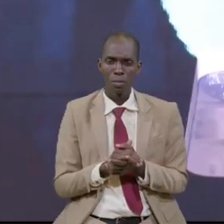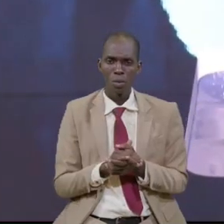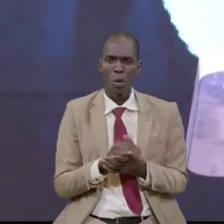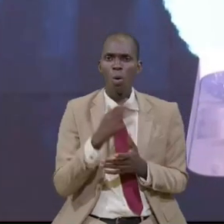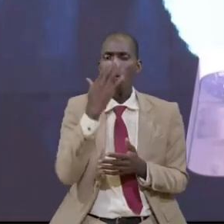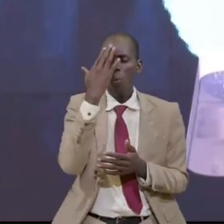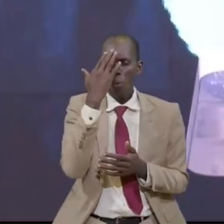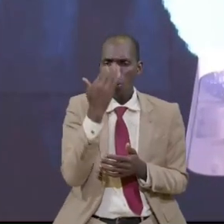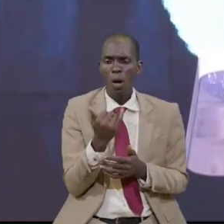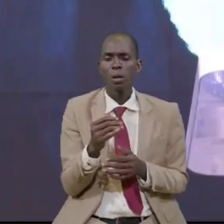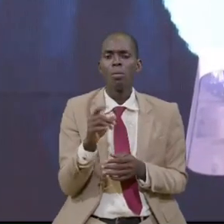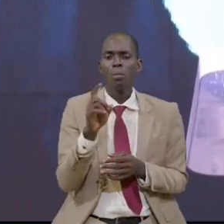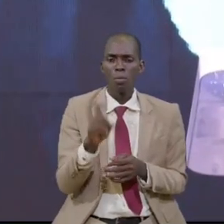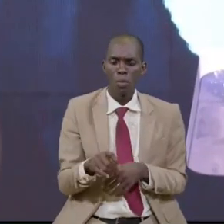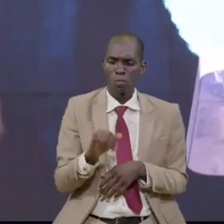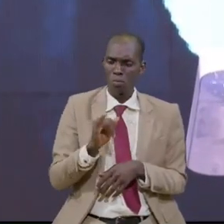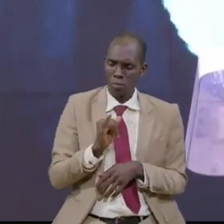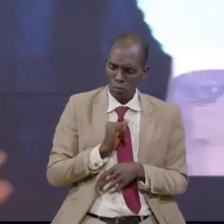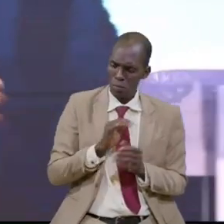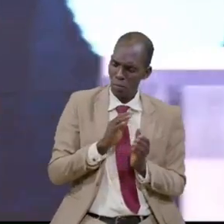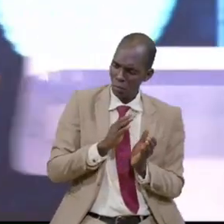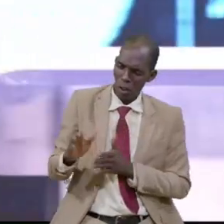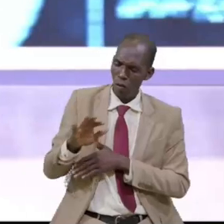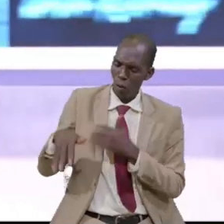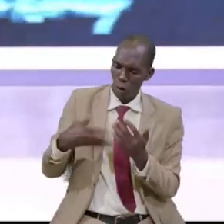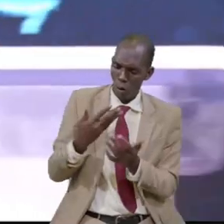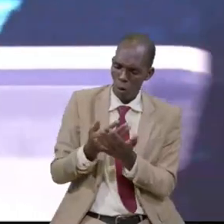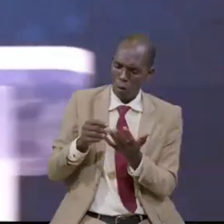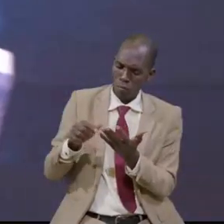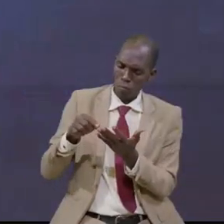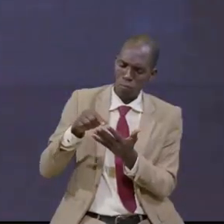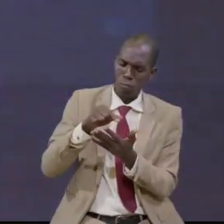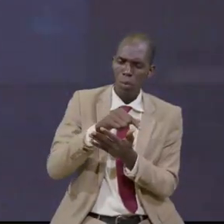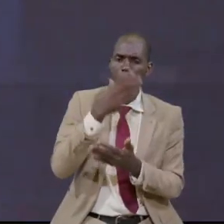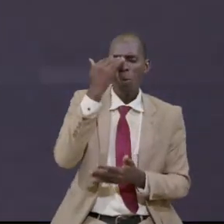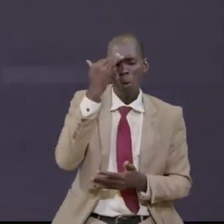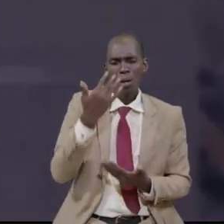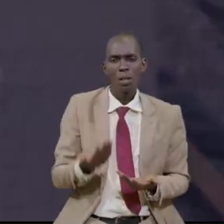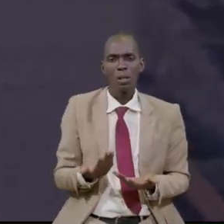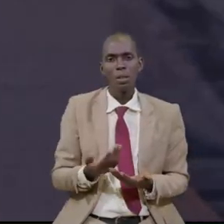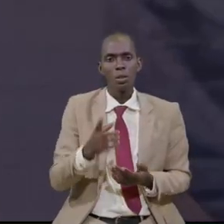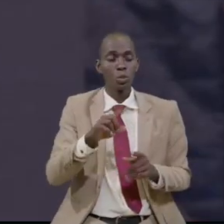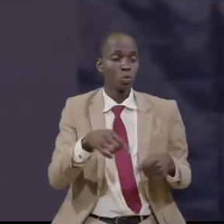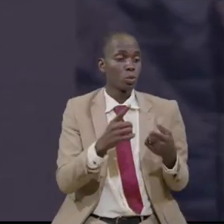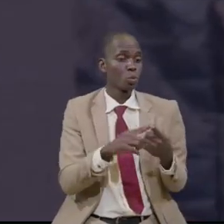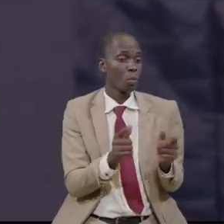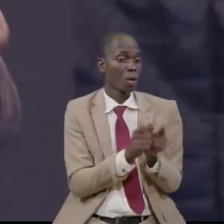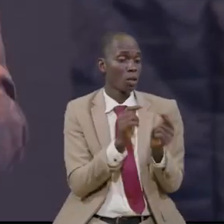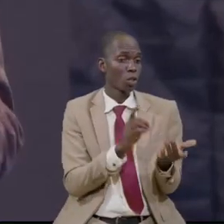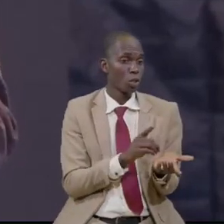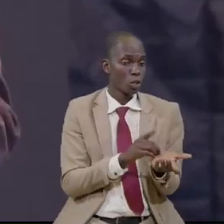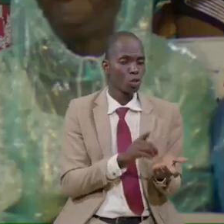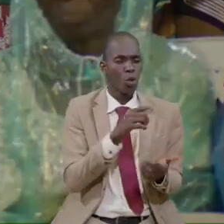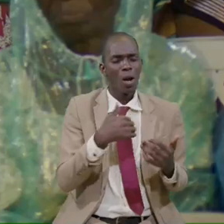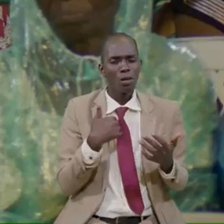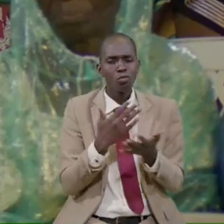pourquoi dois-je rejeter tout cela? Oui, vous consultez un docteur, vous